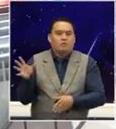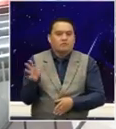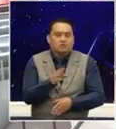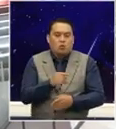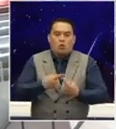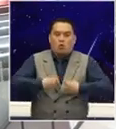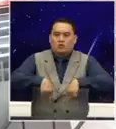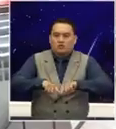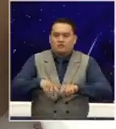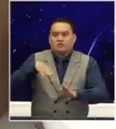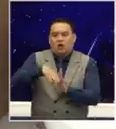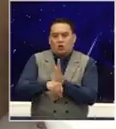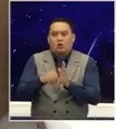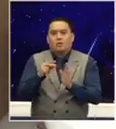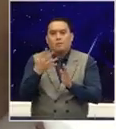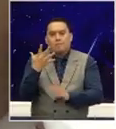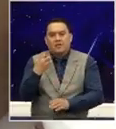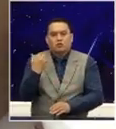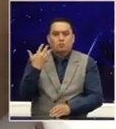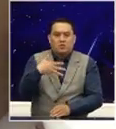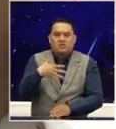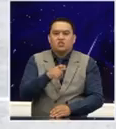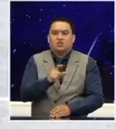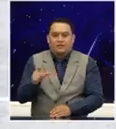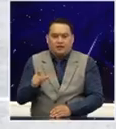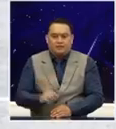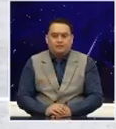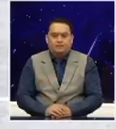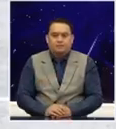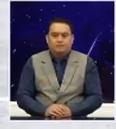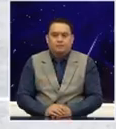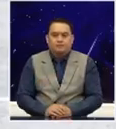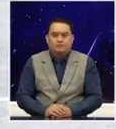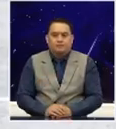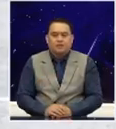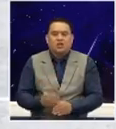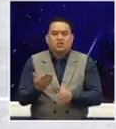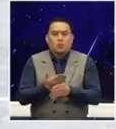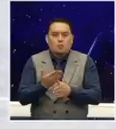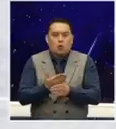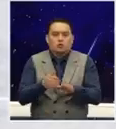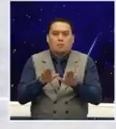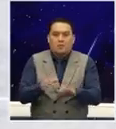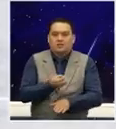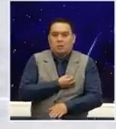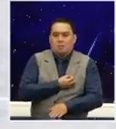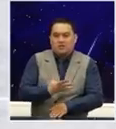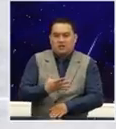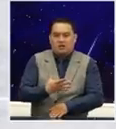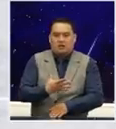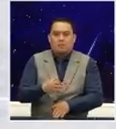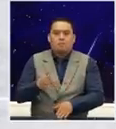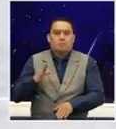районе в волонтерском движении задействовано более 550 добровольцев. За счет спонсоров и местных меценатов